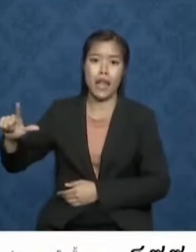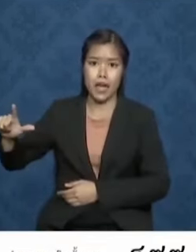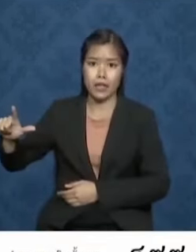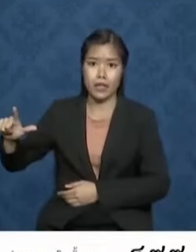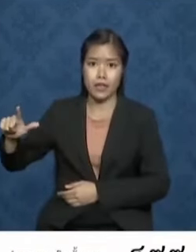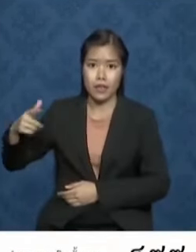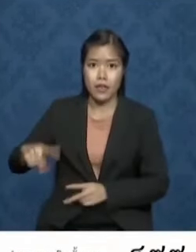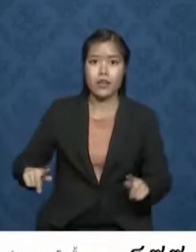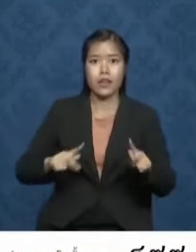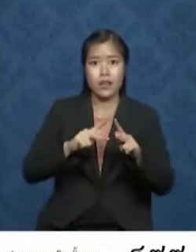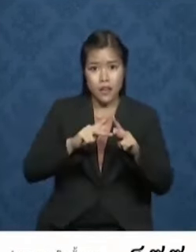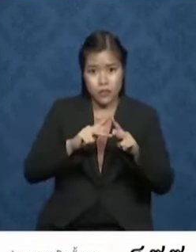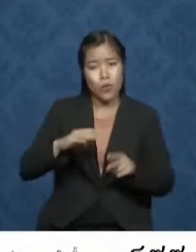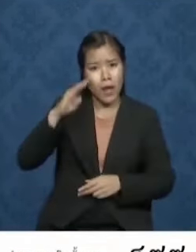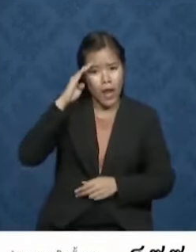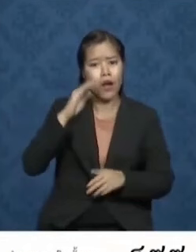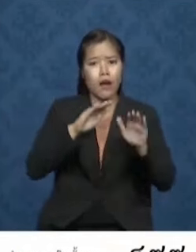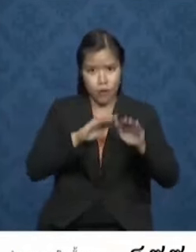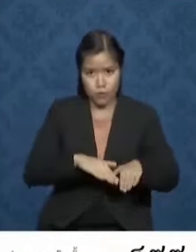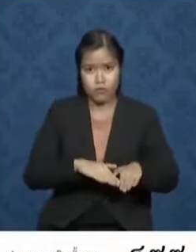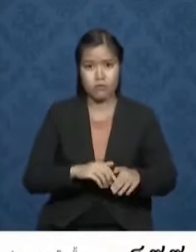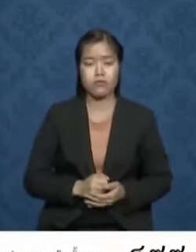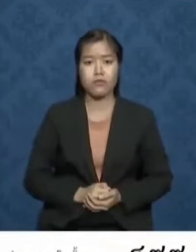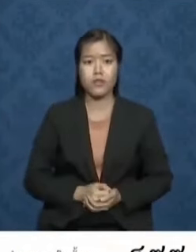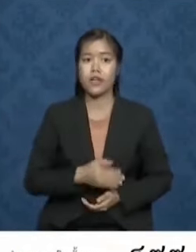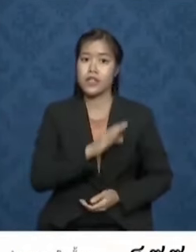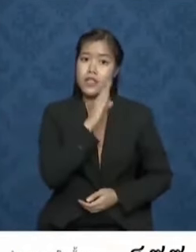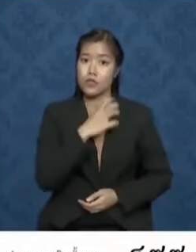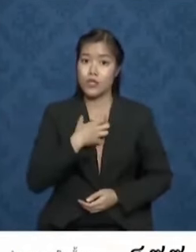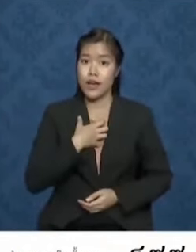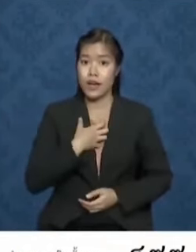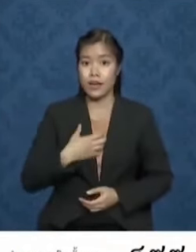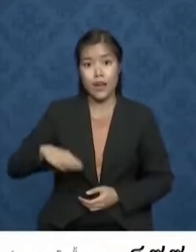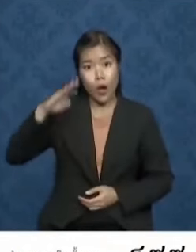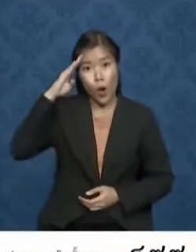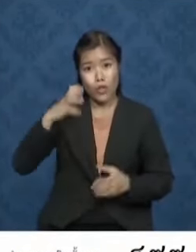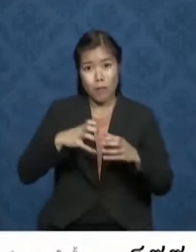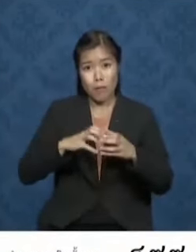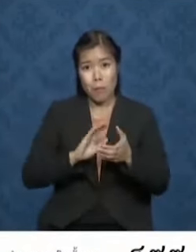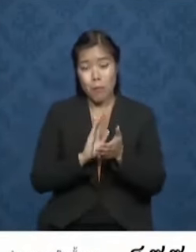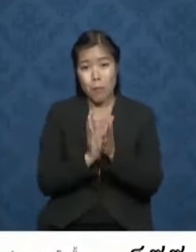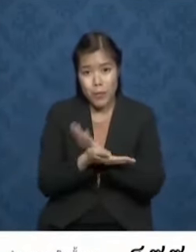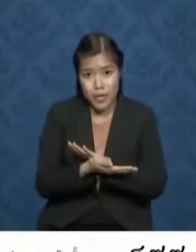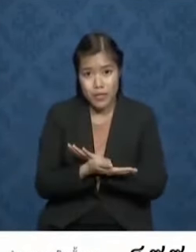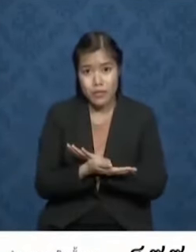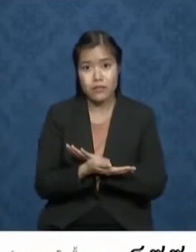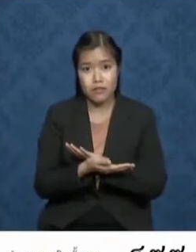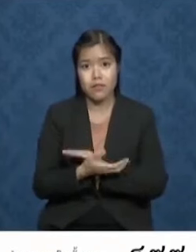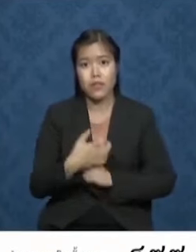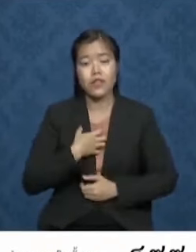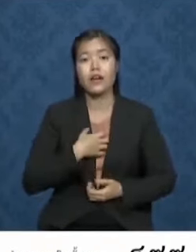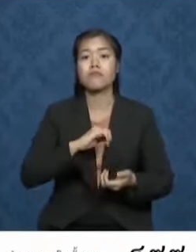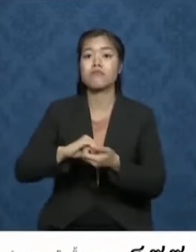ได้ลดงบลับลงไปบ้างสุดท้ายถ้าท่านจะปรารถนาจะปฏิรูปกองทัพด้วยงบรับศาลสัมพันธ์กับทหาร469